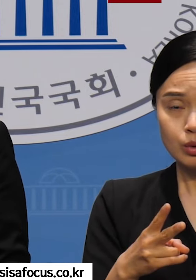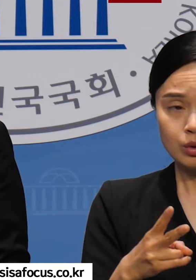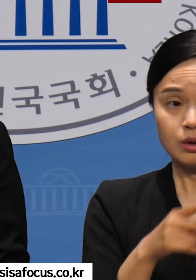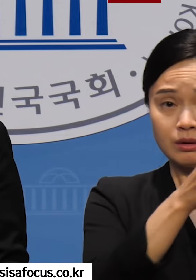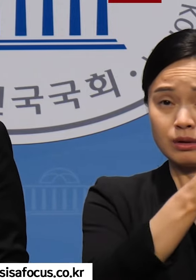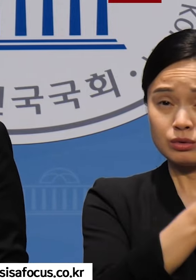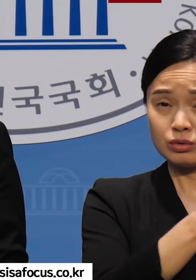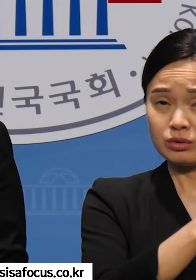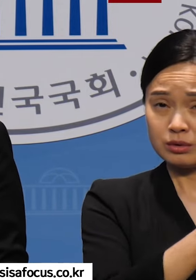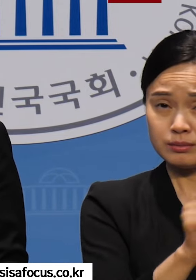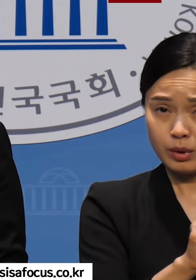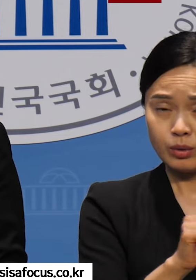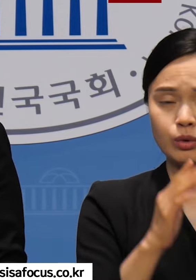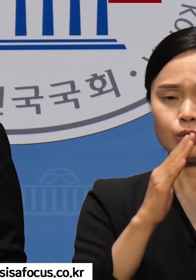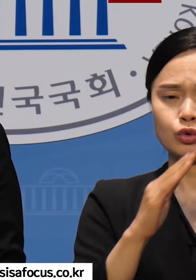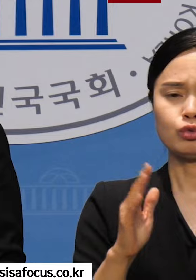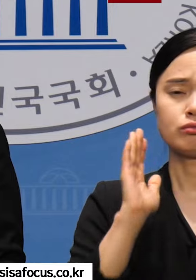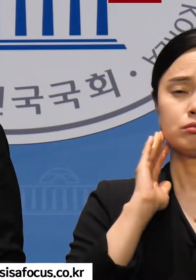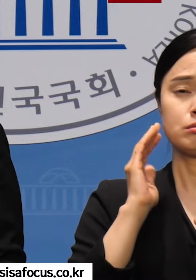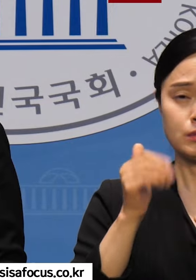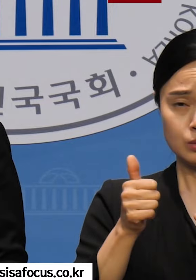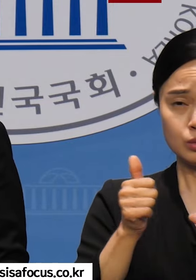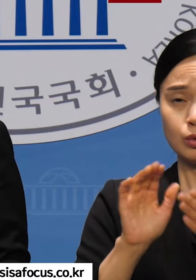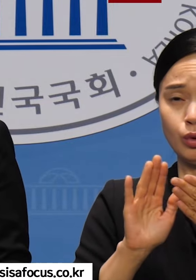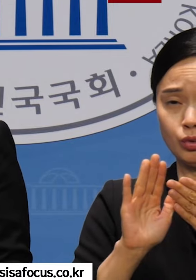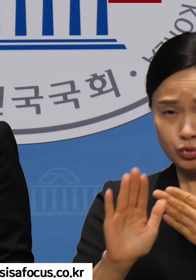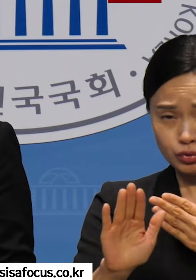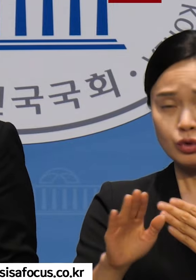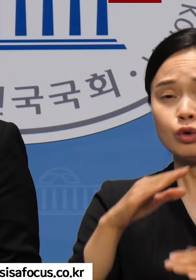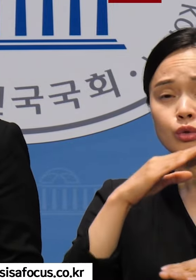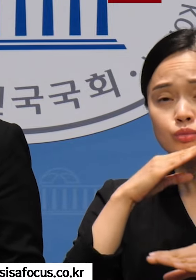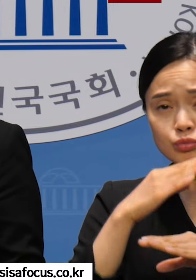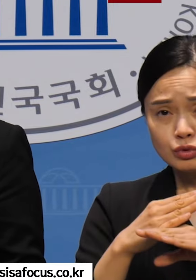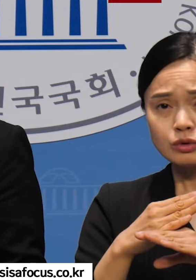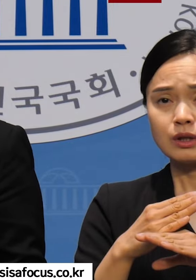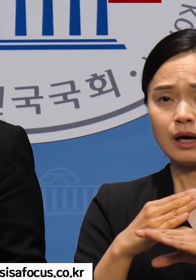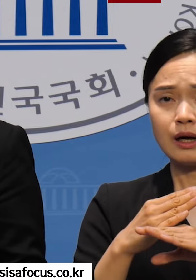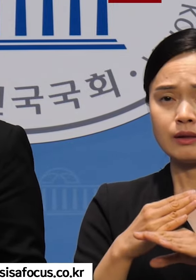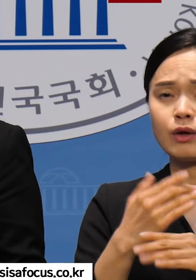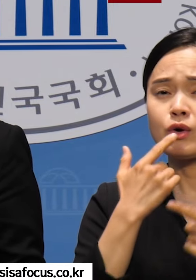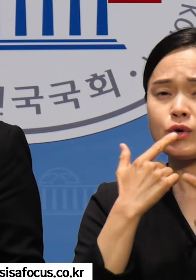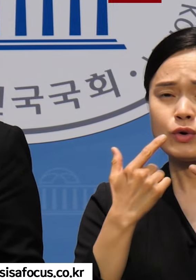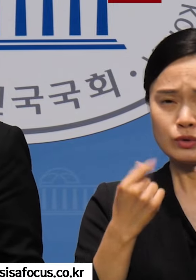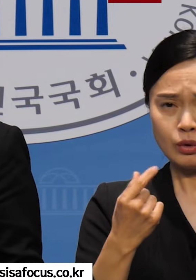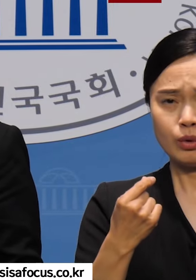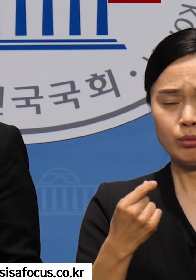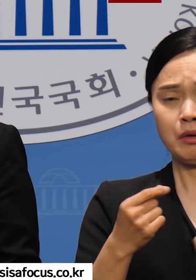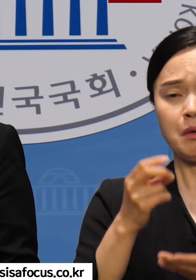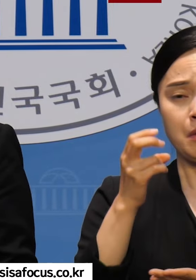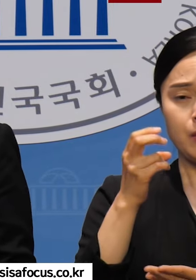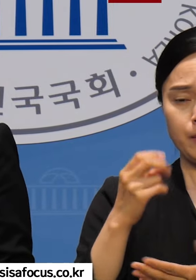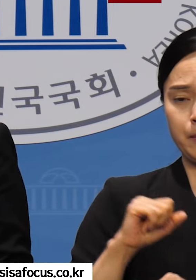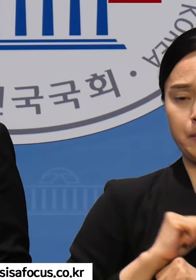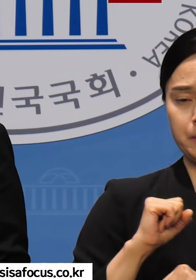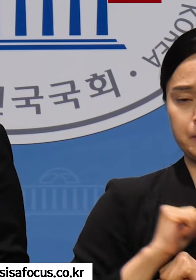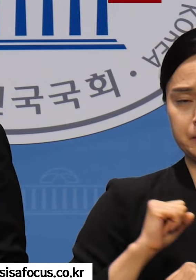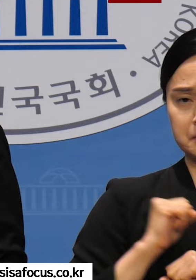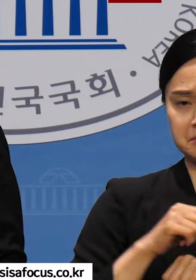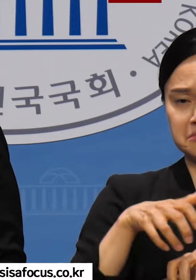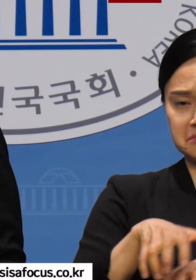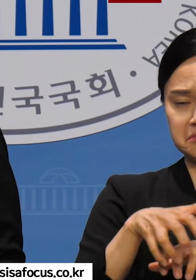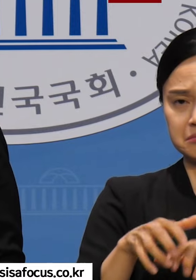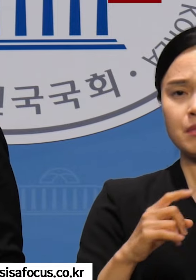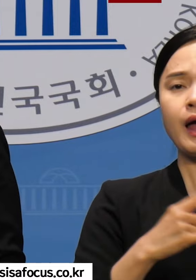행진, 북종말 언급이라는 제목과 함께 5천명 동원 병정 노름, 군사정권